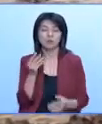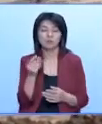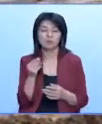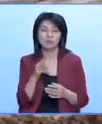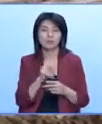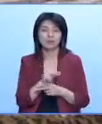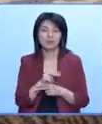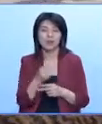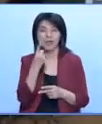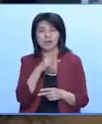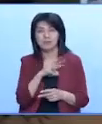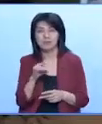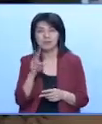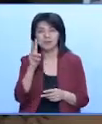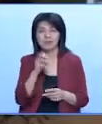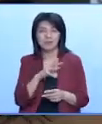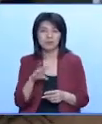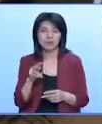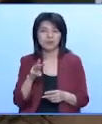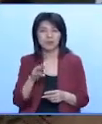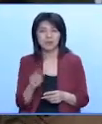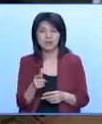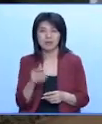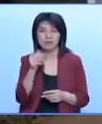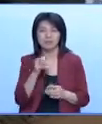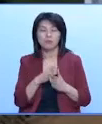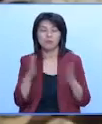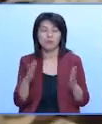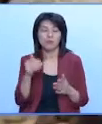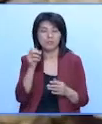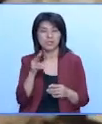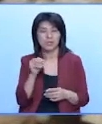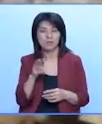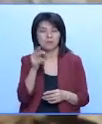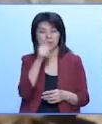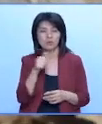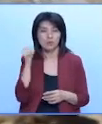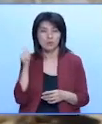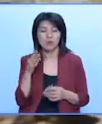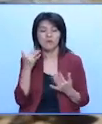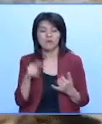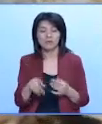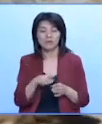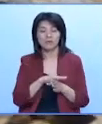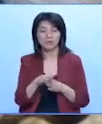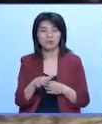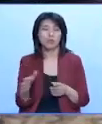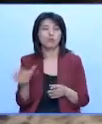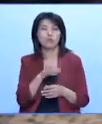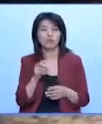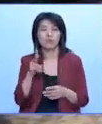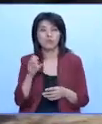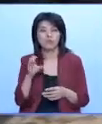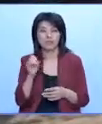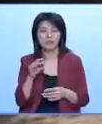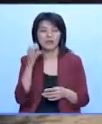дорог составил 1 миллиард 200 миллионов тенге, что в 11 раз превышает прошлогодние. Ожидается, что этим летом полностью заасфальтируют дороги на Лесозаводе, частично отремонтируют